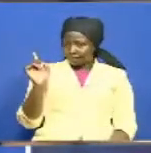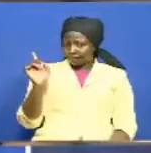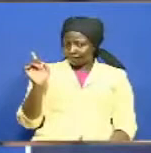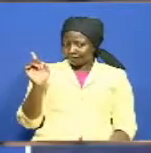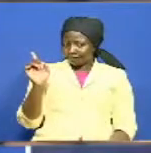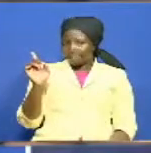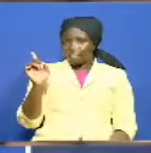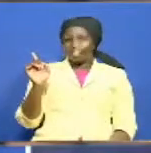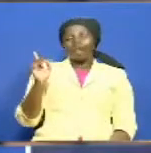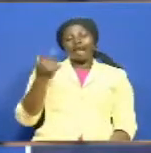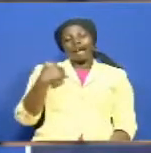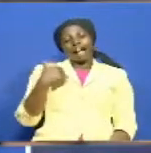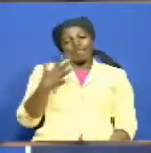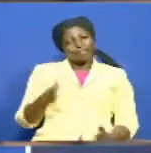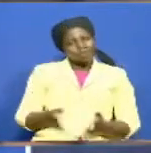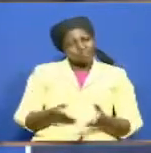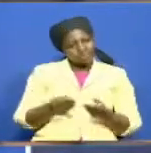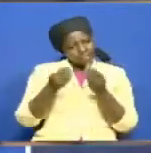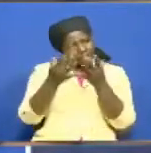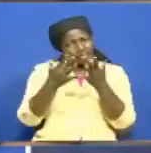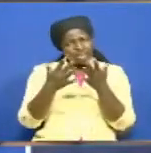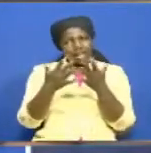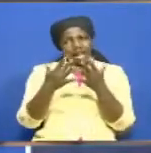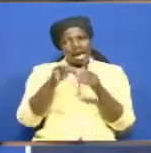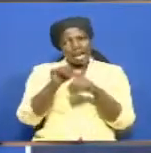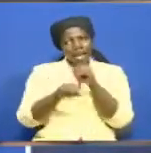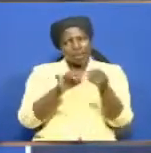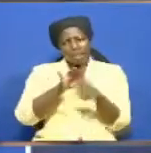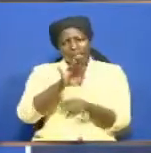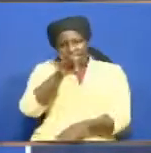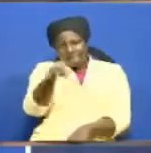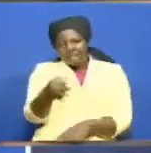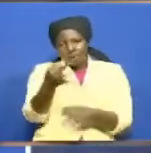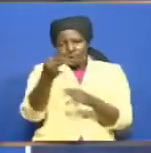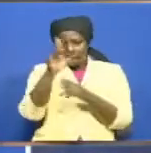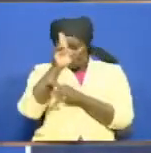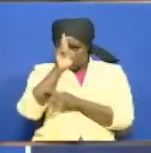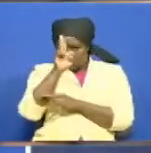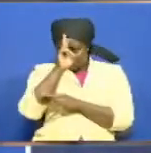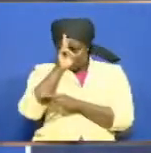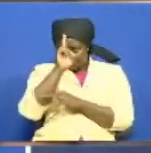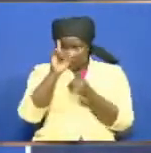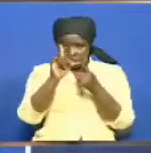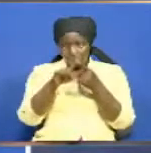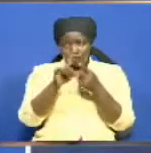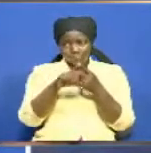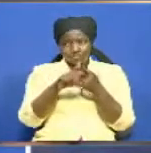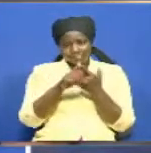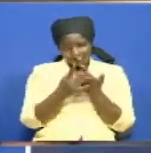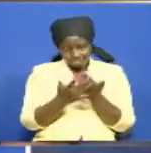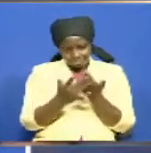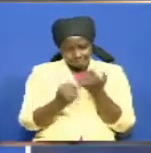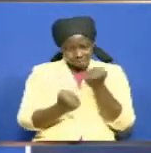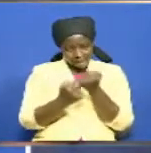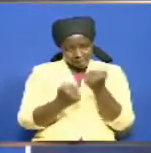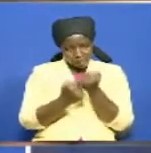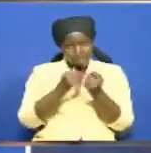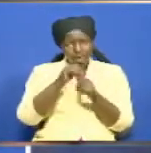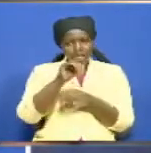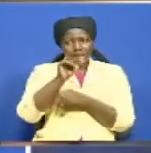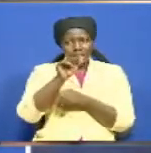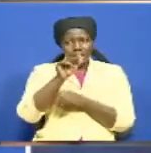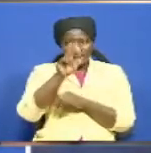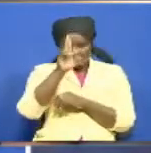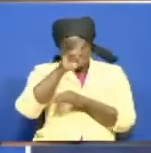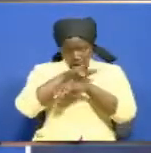has released not less than 3,000 officers to augment the national police officers in